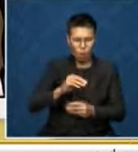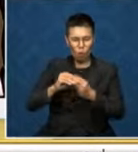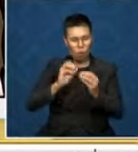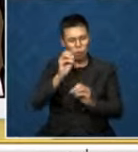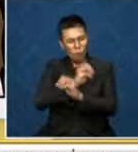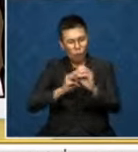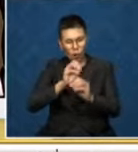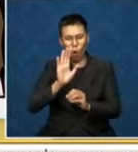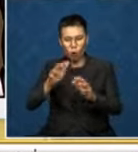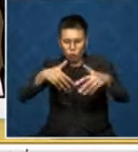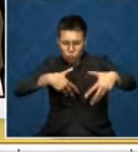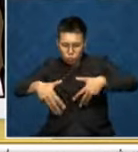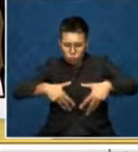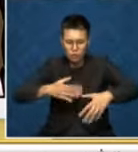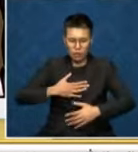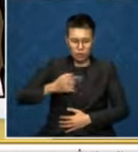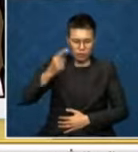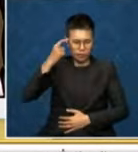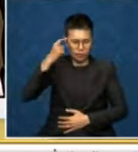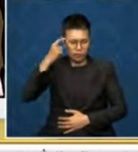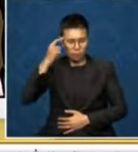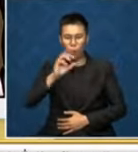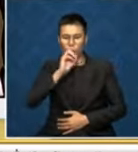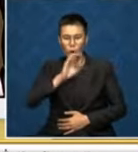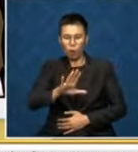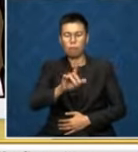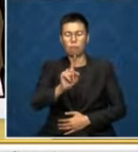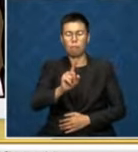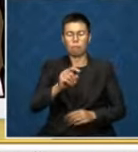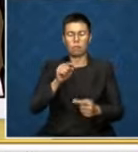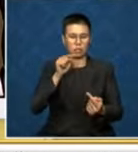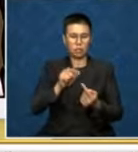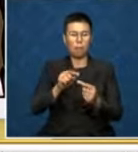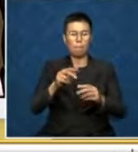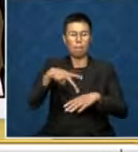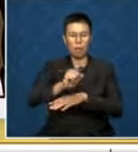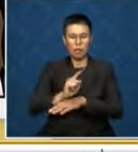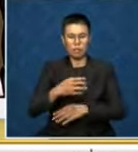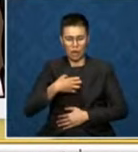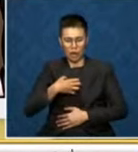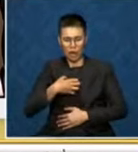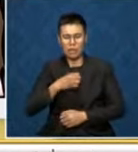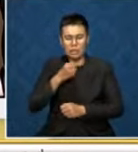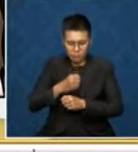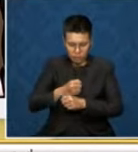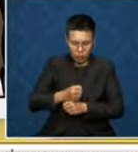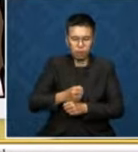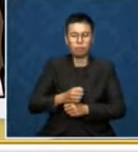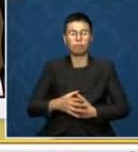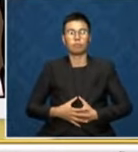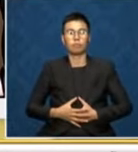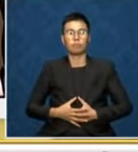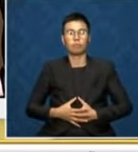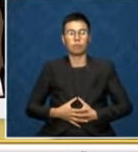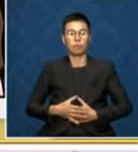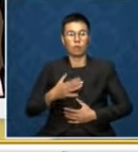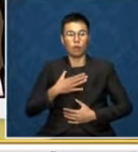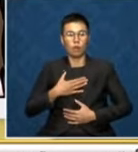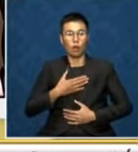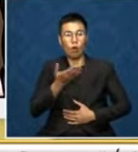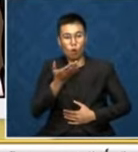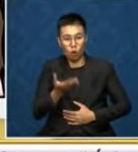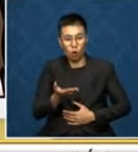ที่สิ่งที่ดิฉันเรียนท่านประธานนั้นเป็นสิ่งที่พี่น้องประชาชนอยากให้มีและอยากให้ทำค่ะดิฉัน